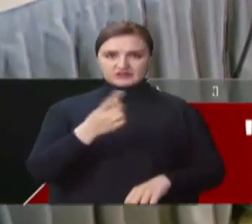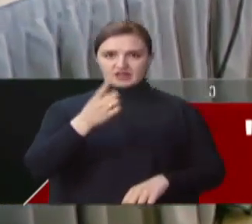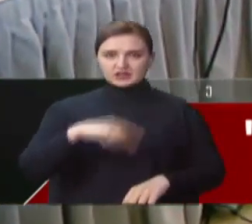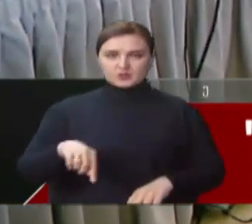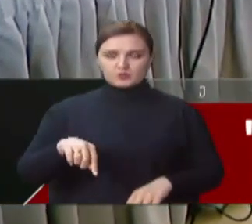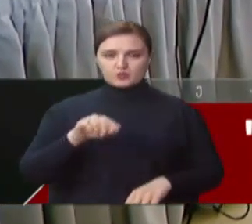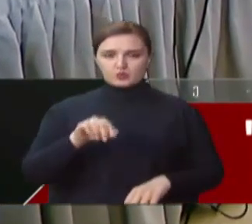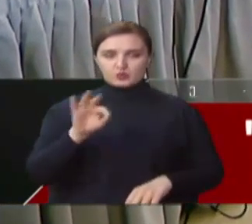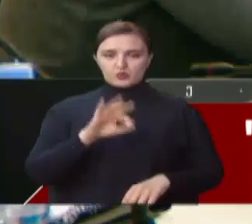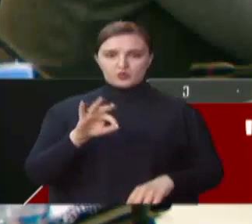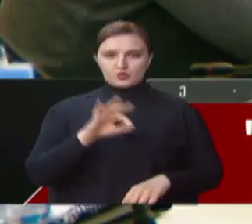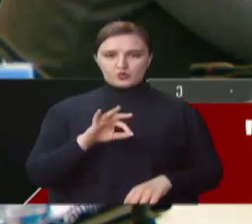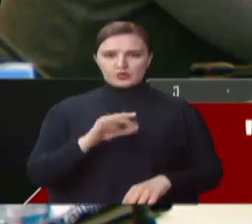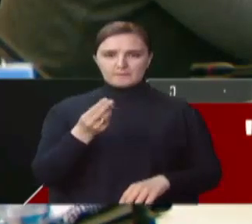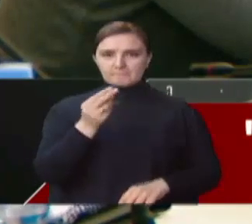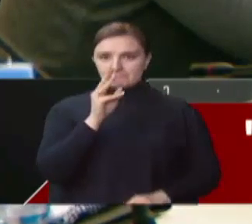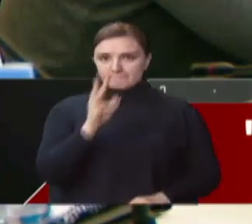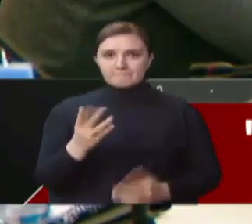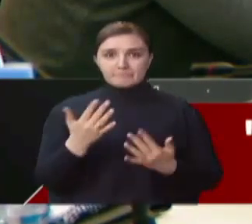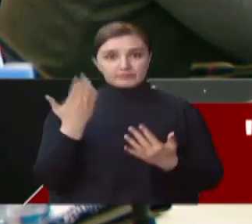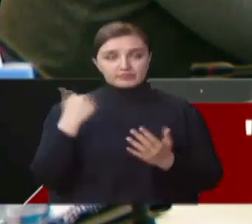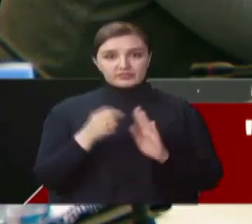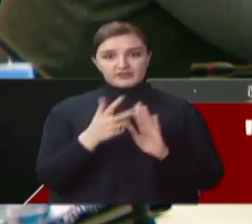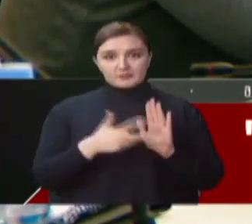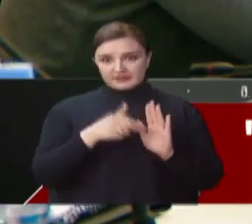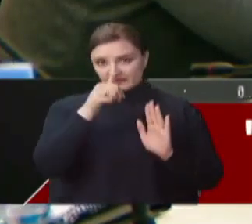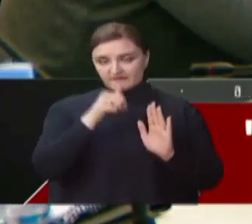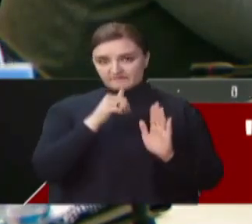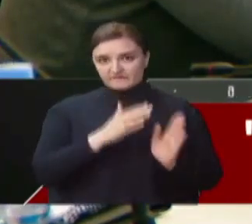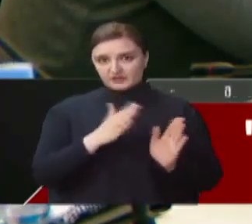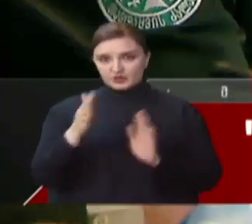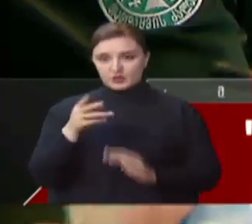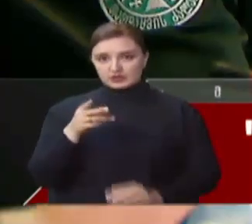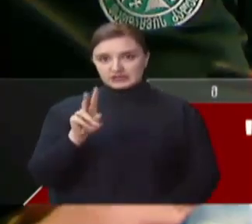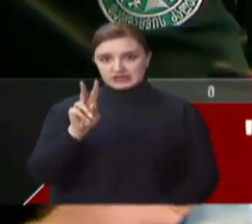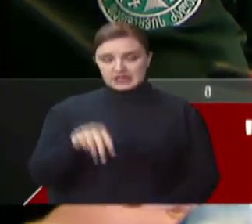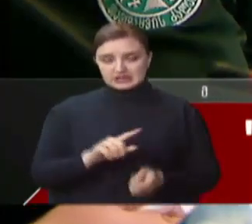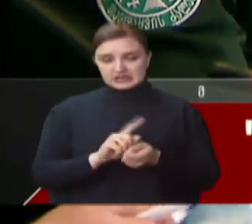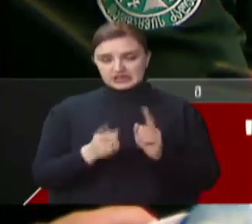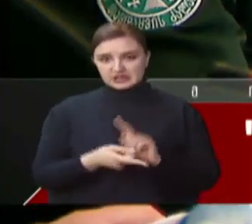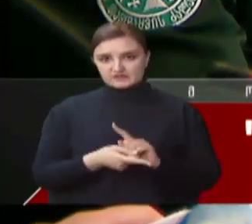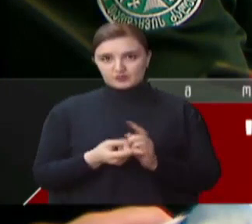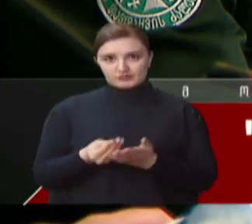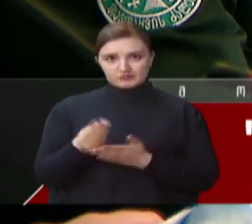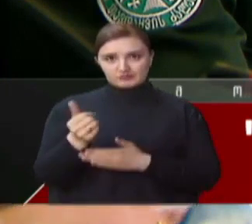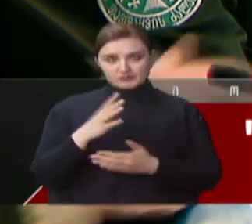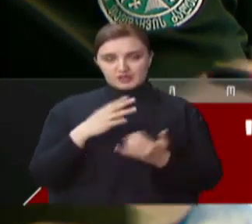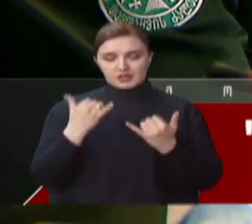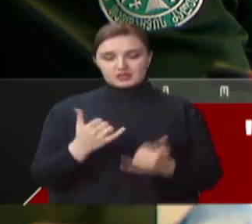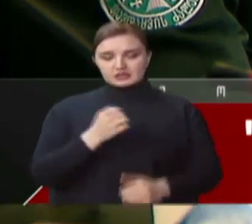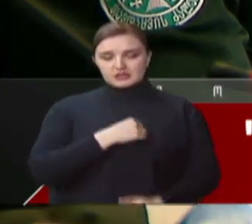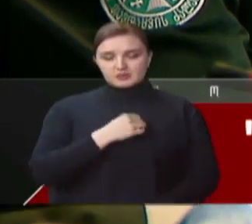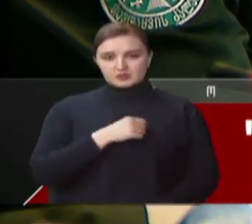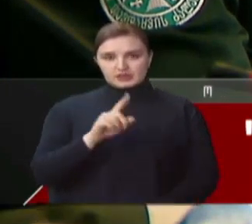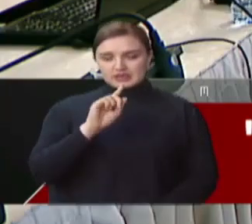სამსახურში გაწევის მოსაკრებლის ოდენობა, თუ აქამდე 18 თვით გადავადება 2000 ლარის სანაცვლოდ ხდებოდა. ახლა სამხედრო